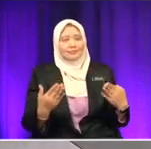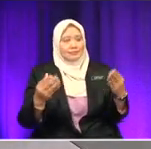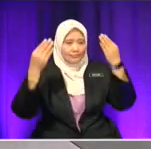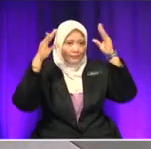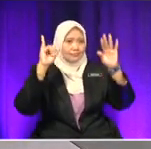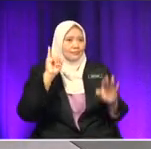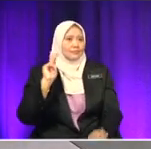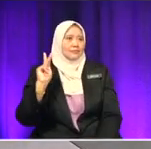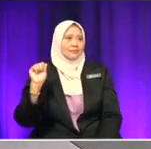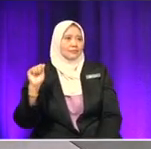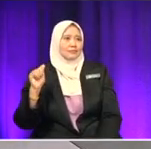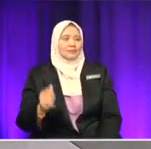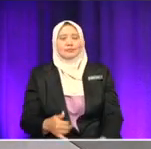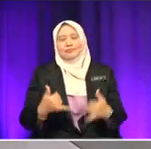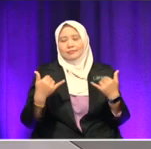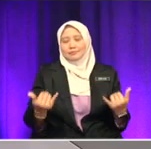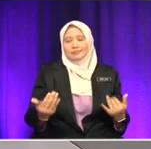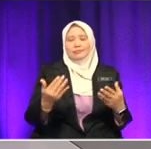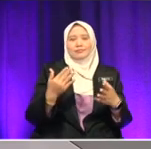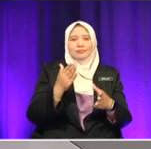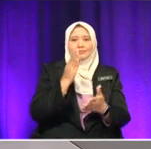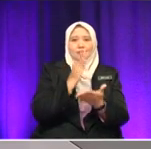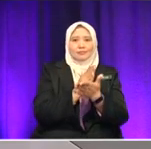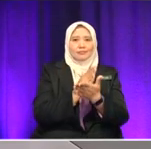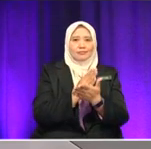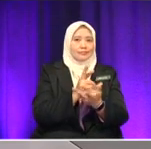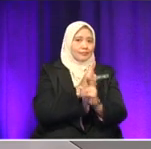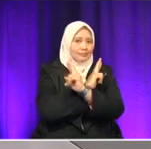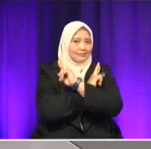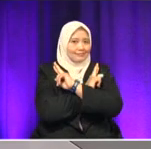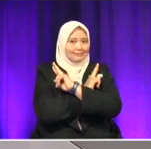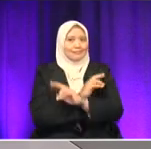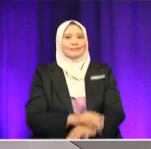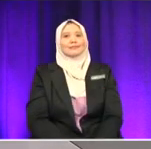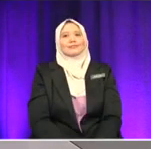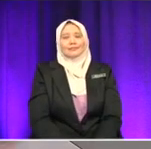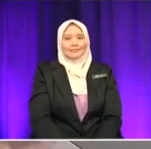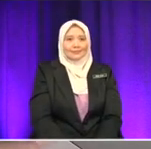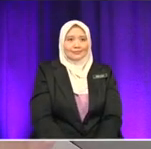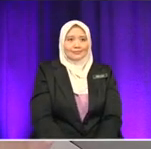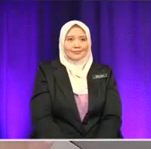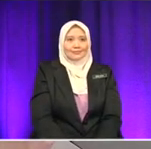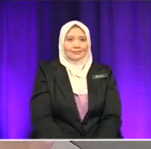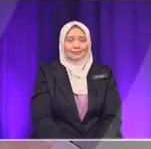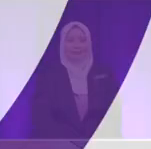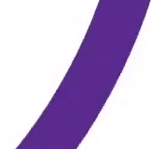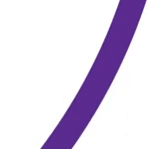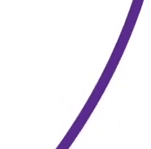berhenti berehat seketika. Teruskan bersama kami dalam Sukses SPM 2022 selepas ini.